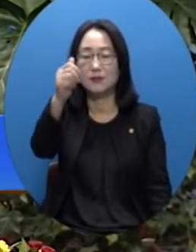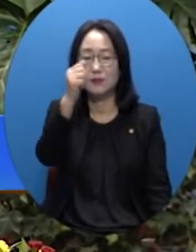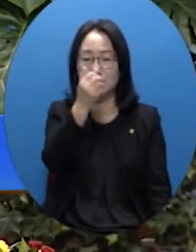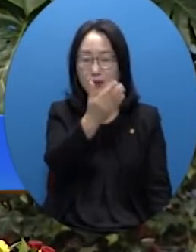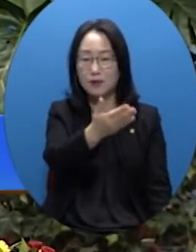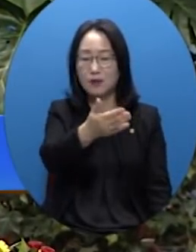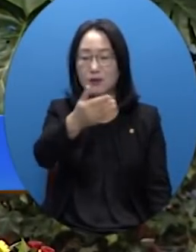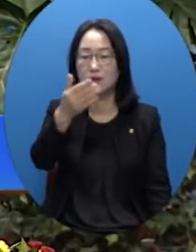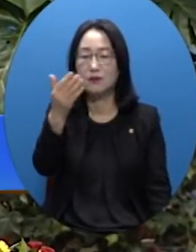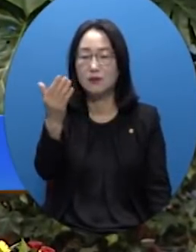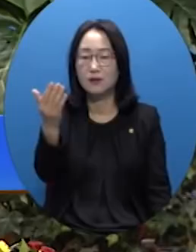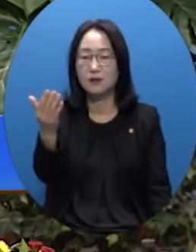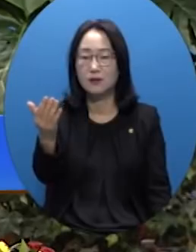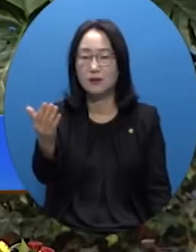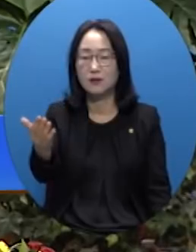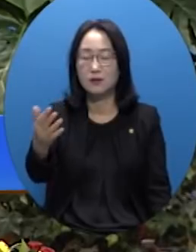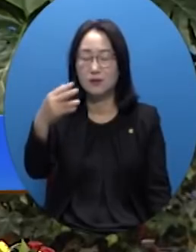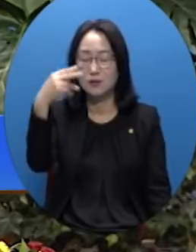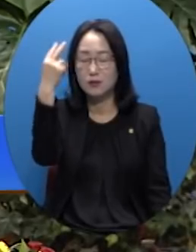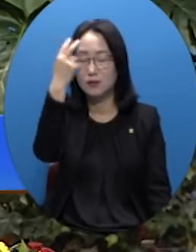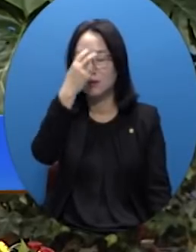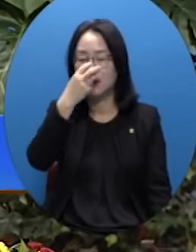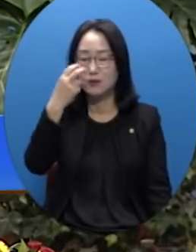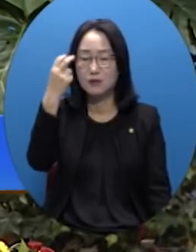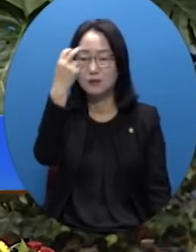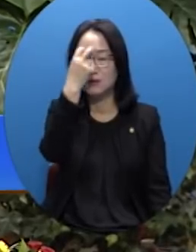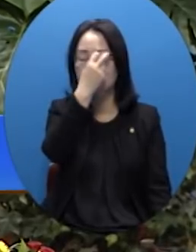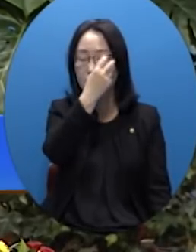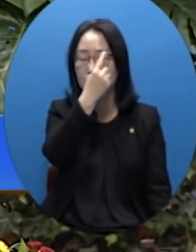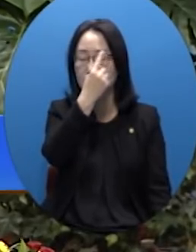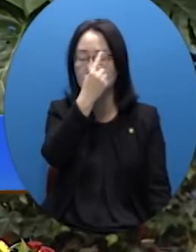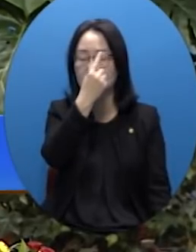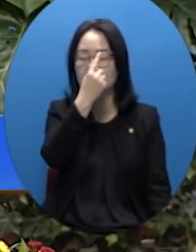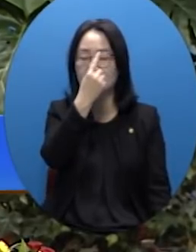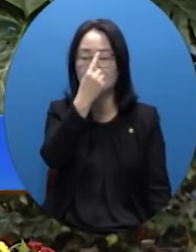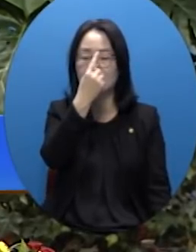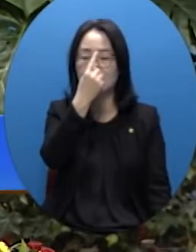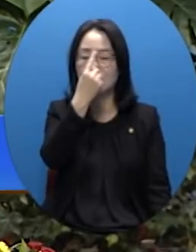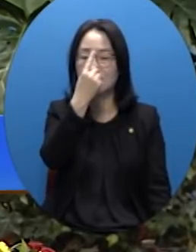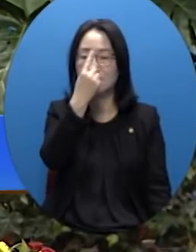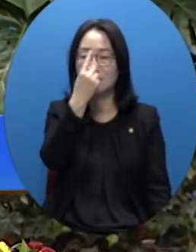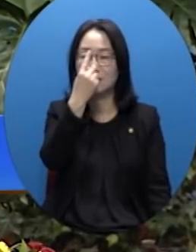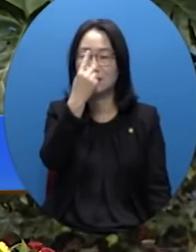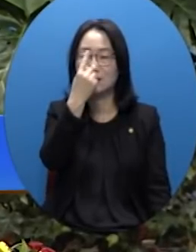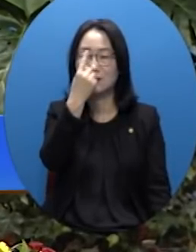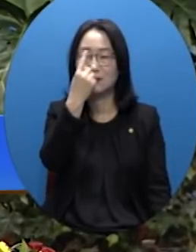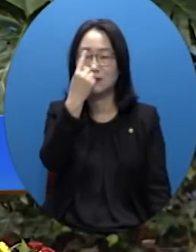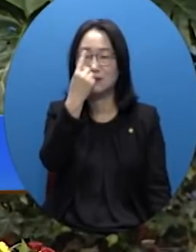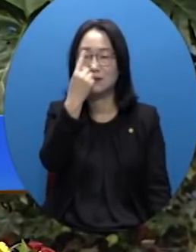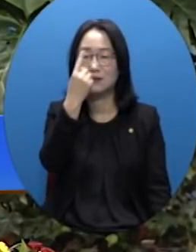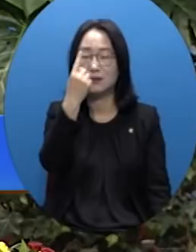쭈우 러를 제 1 elw